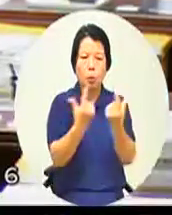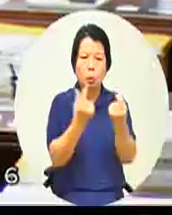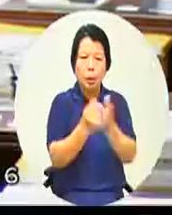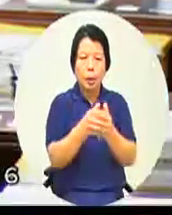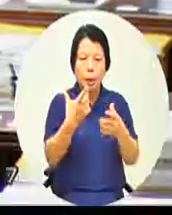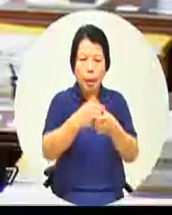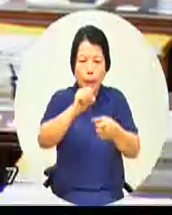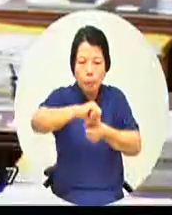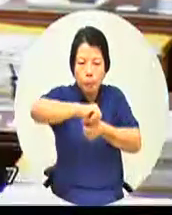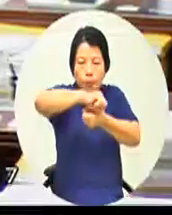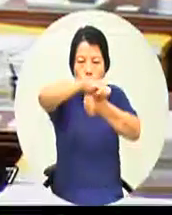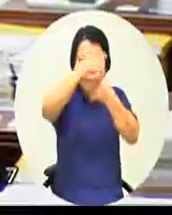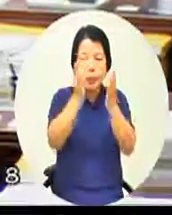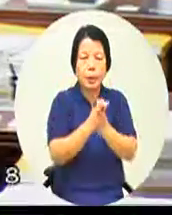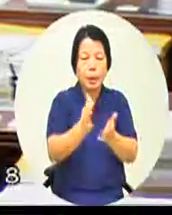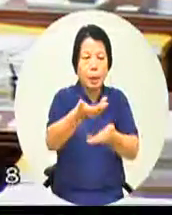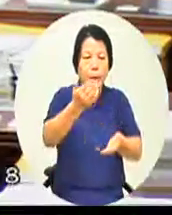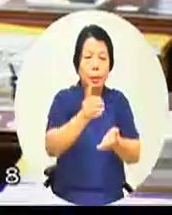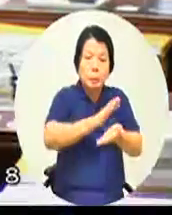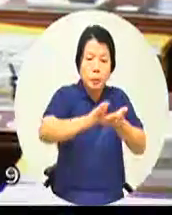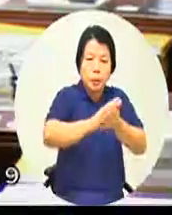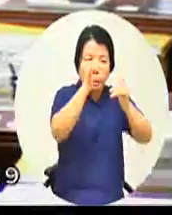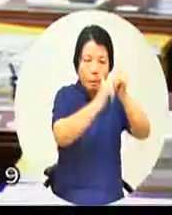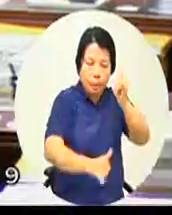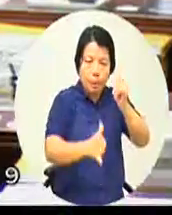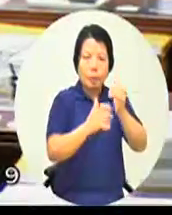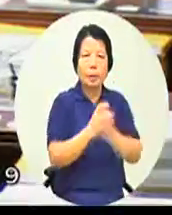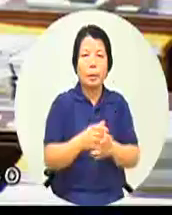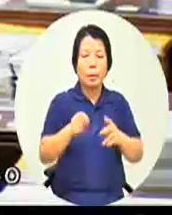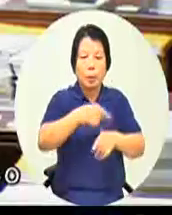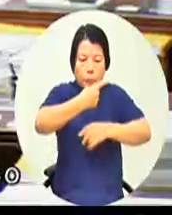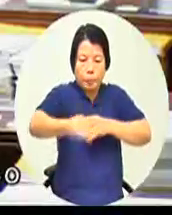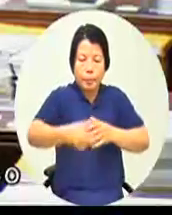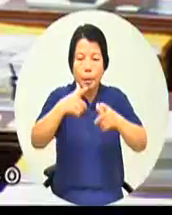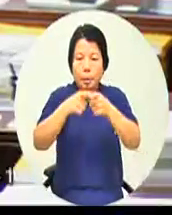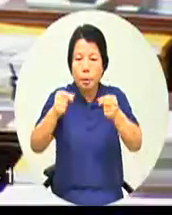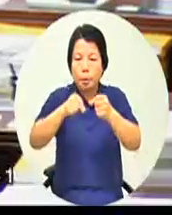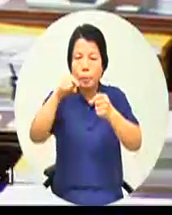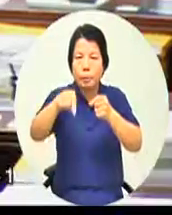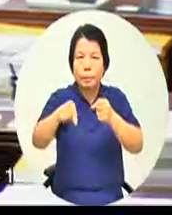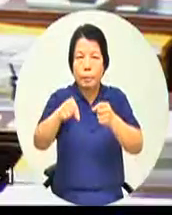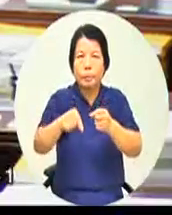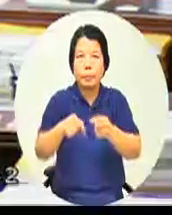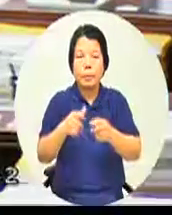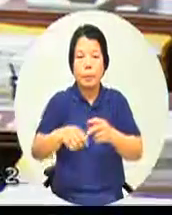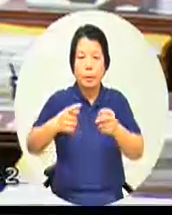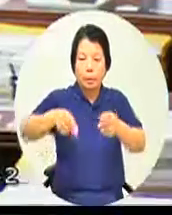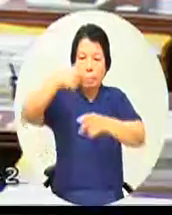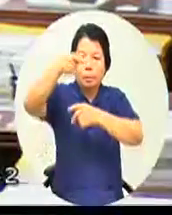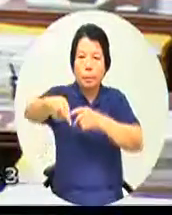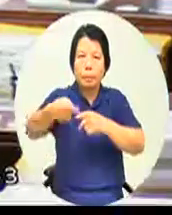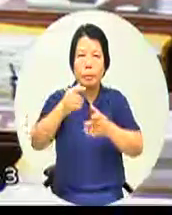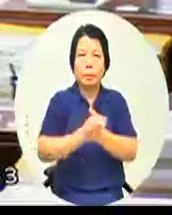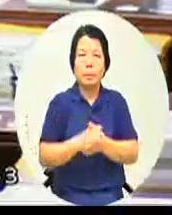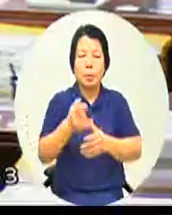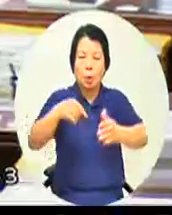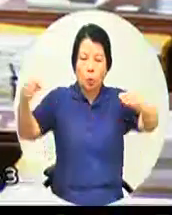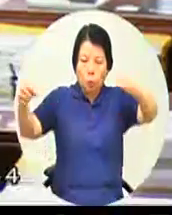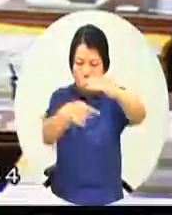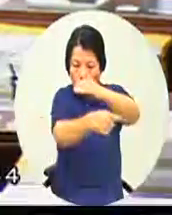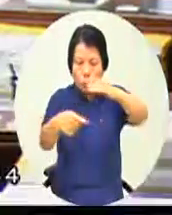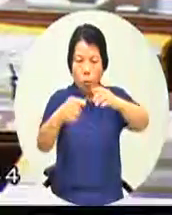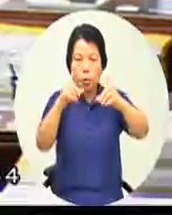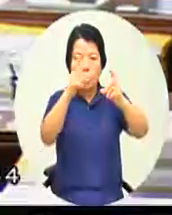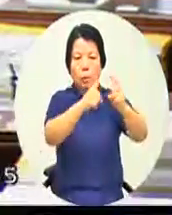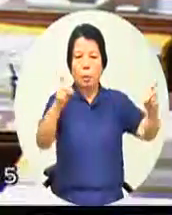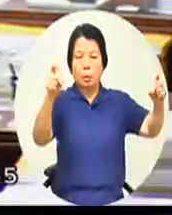来的，从底下的清朝的，再上来是日本时代的正阳特工队，然后再上来这个凿穿的城墙，我